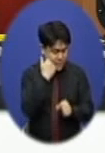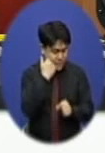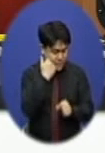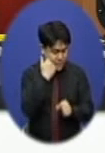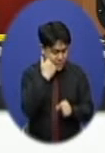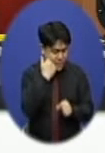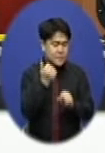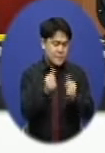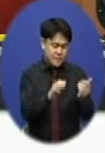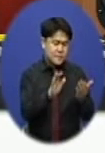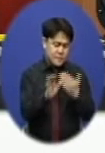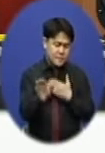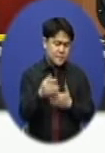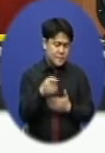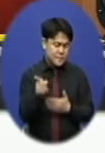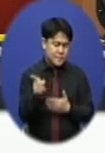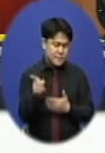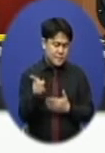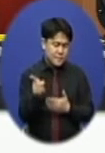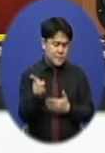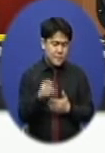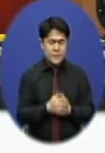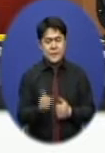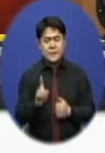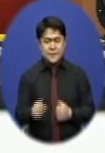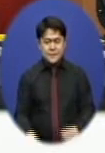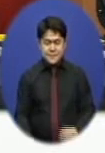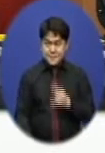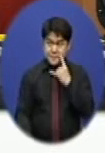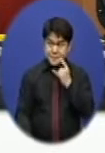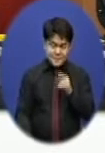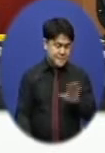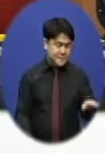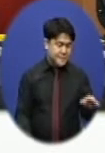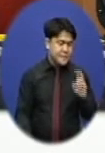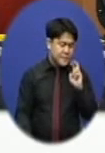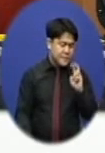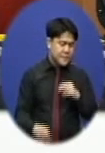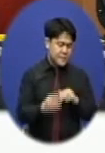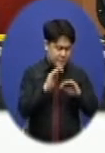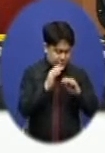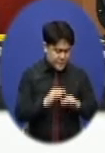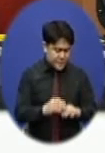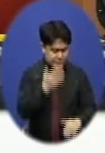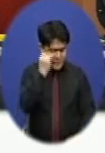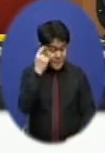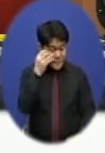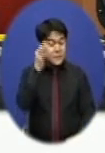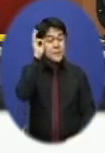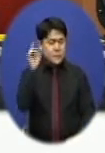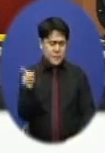곧 여우셔가지고 그 예. 가사에 예. 돌아가셨대요. 그래가지고 어머니께서 야야 이 노래가 가사가 그 할머니 생각이